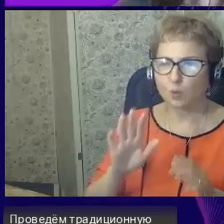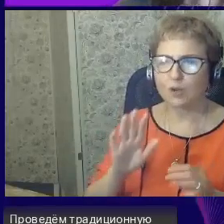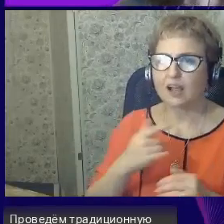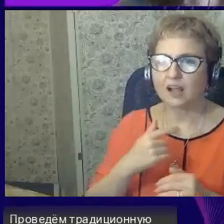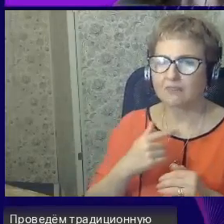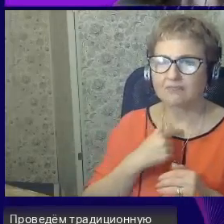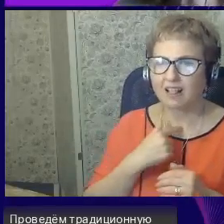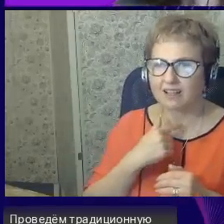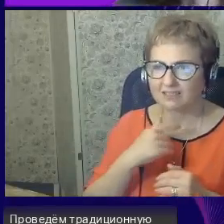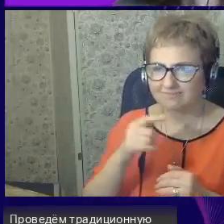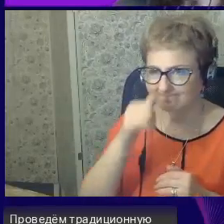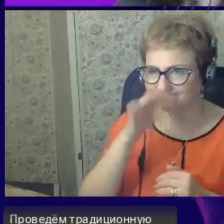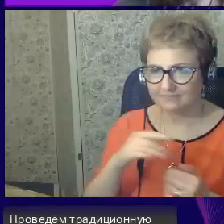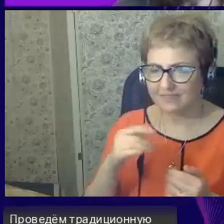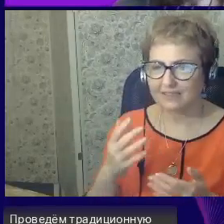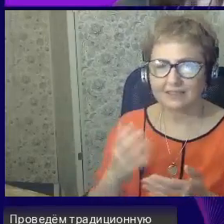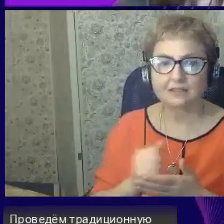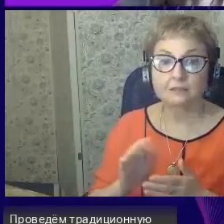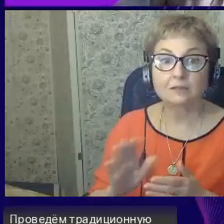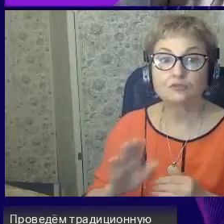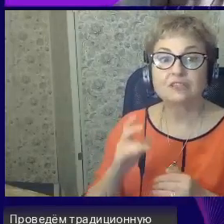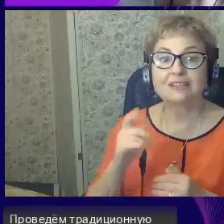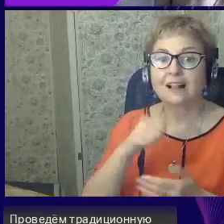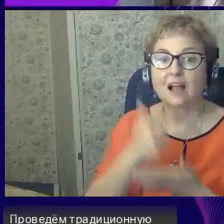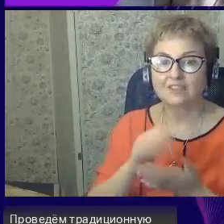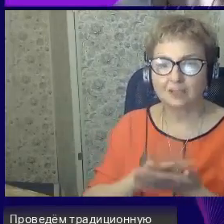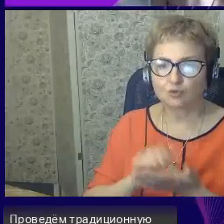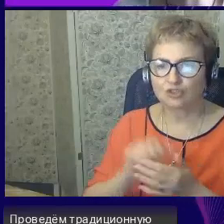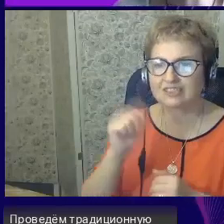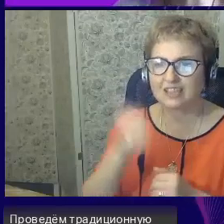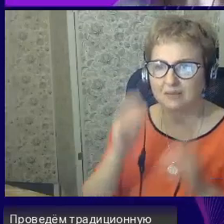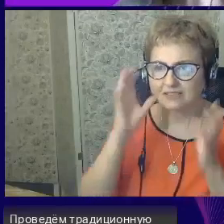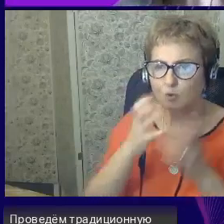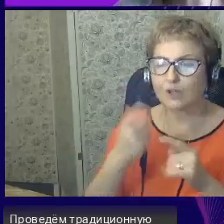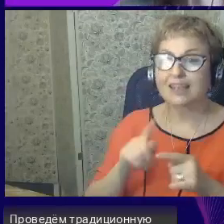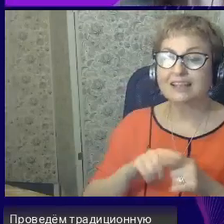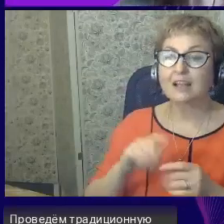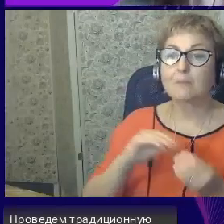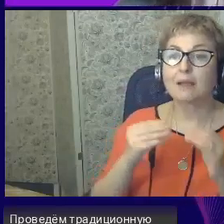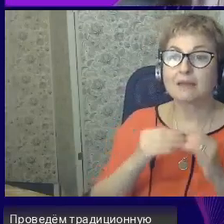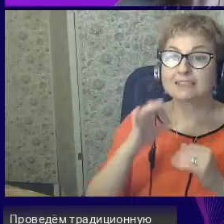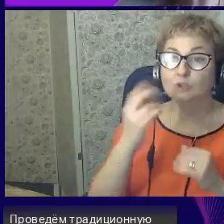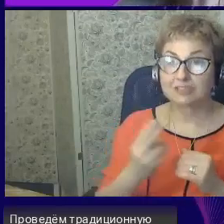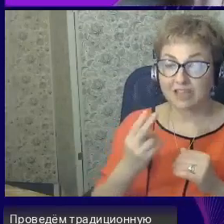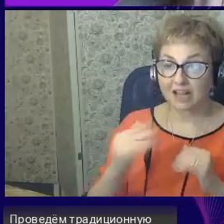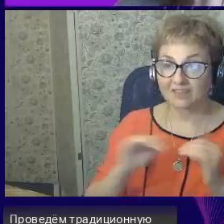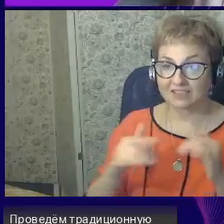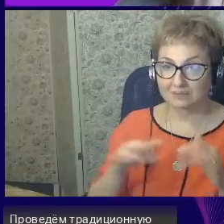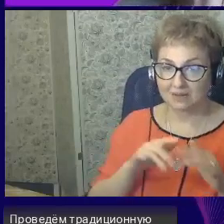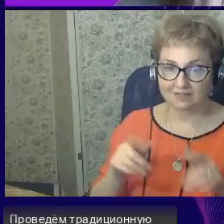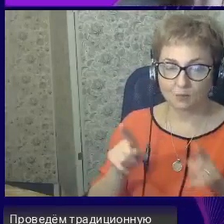есть только голосовыми инструкциями здесь не обойтись. Ну и, конечно, самое главное нарушение, самое серьезное – это проблема